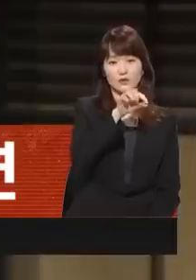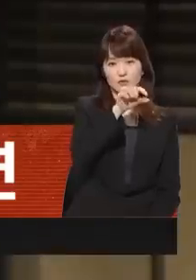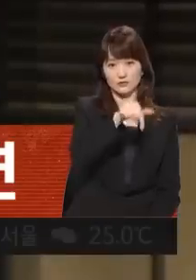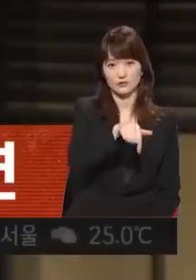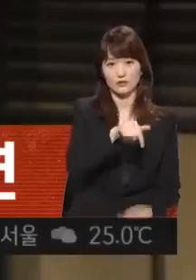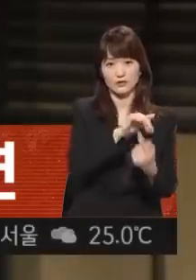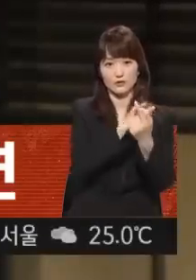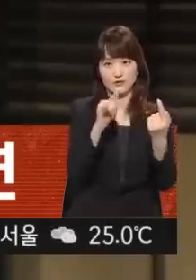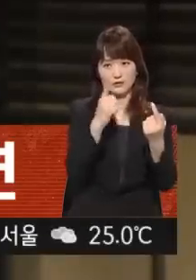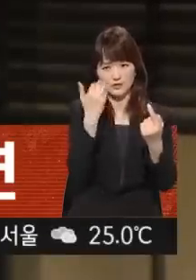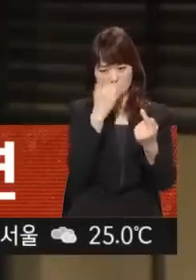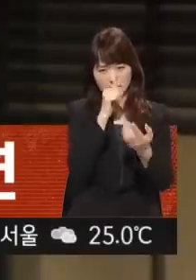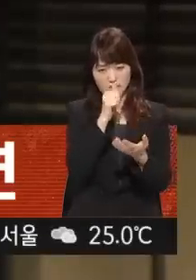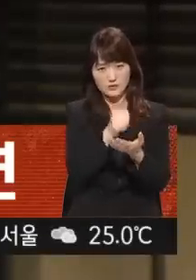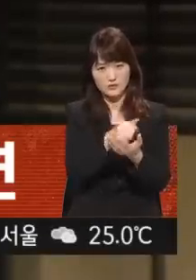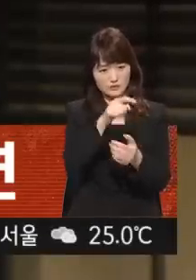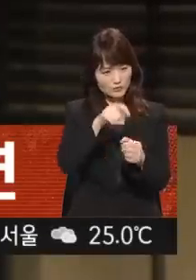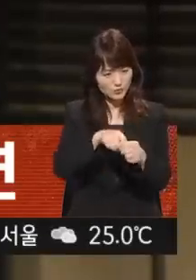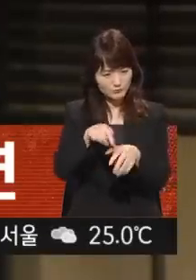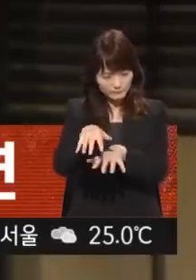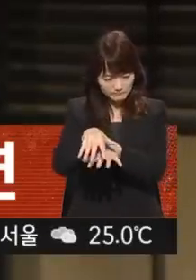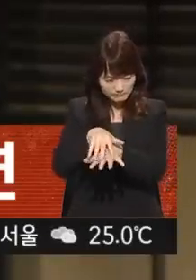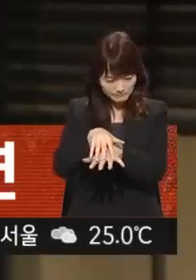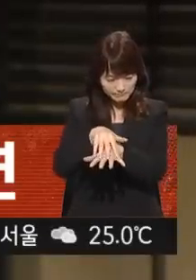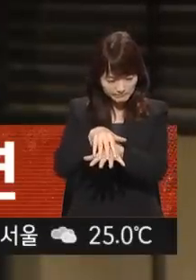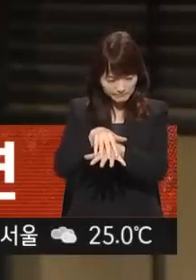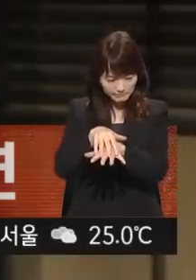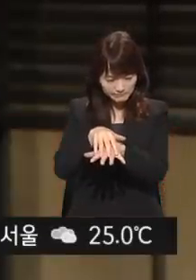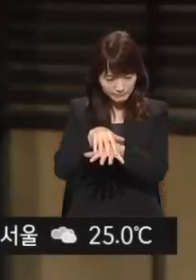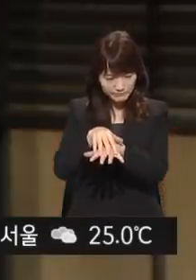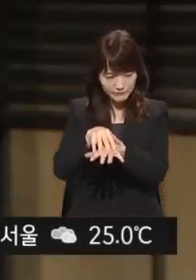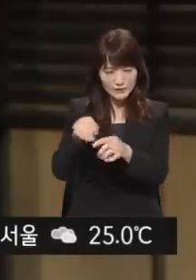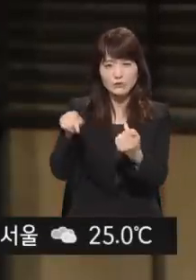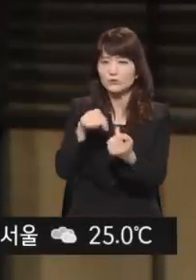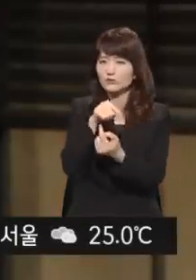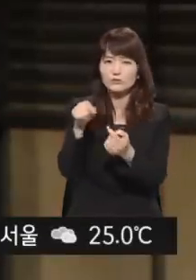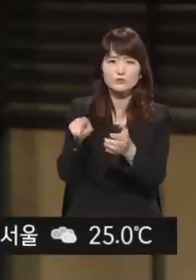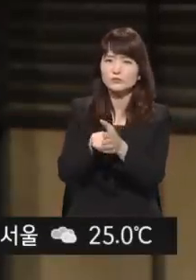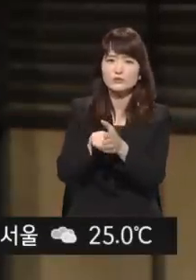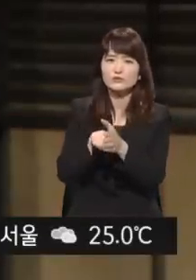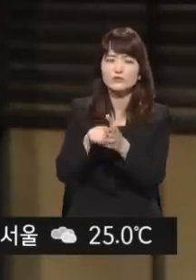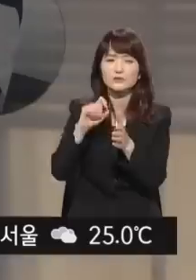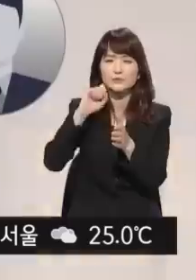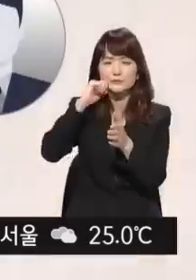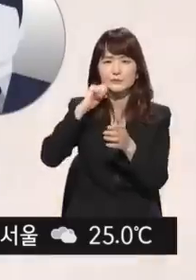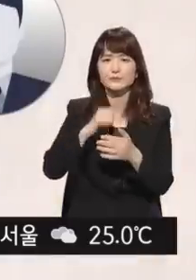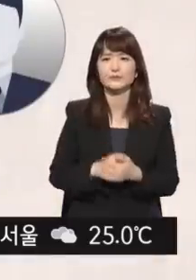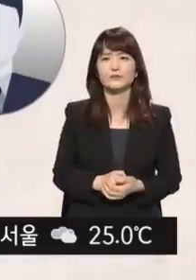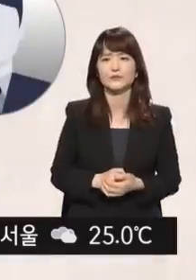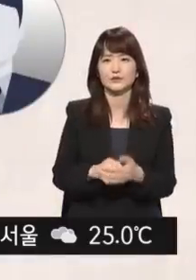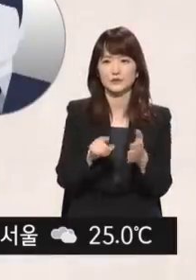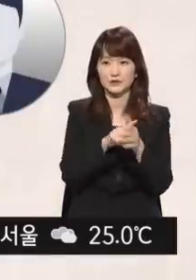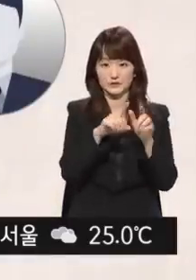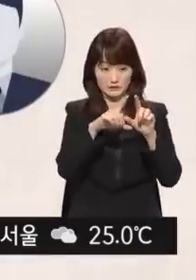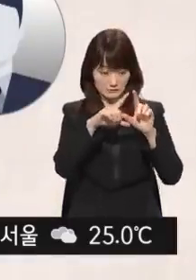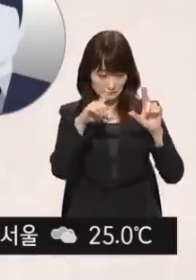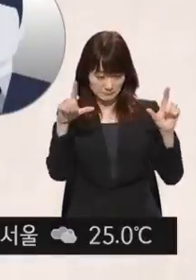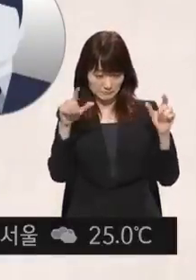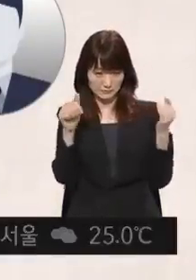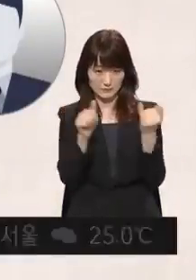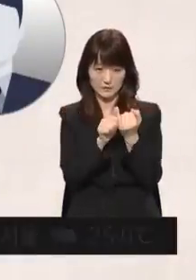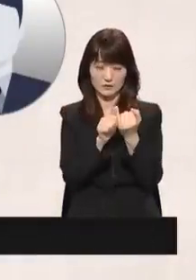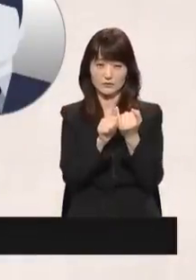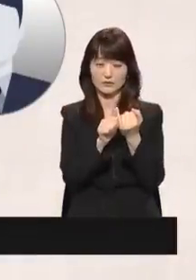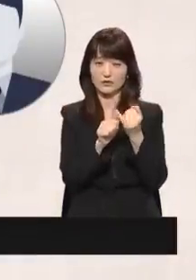이렇게까지 체계를 갖춰서 이루어졌다는게 정말 믿어지지 않을 정도인데 이른바 신앙 스타로서 불편하지 않고 교리를 따른